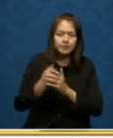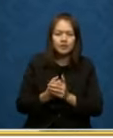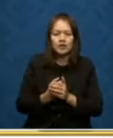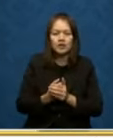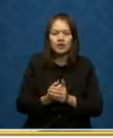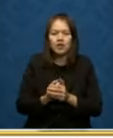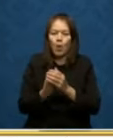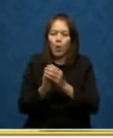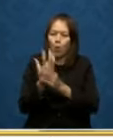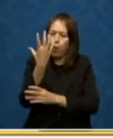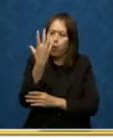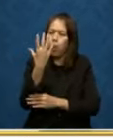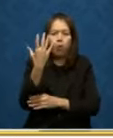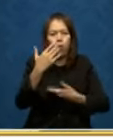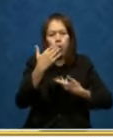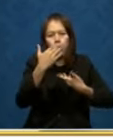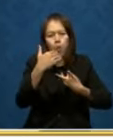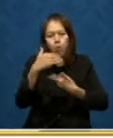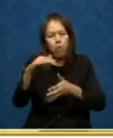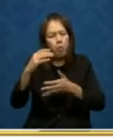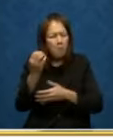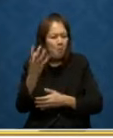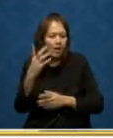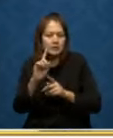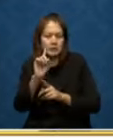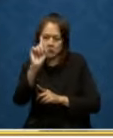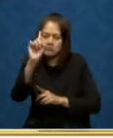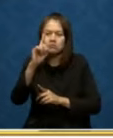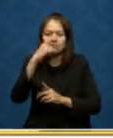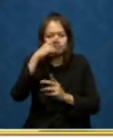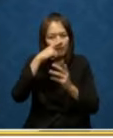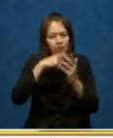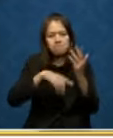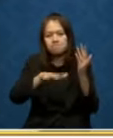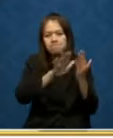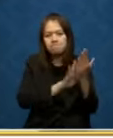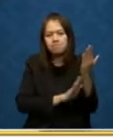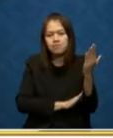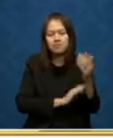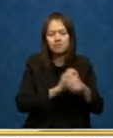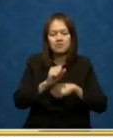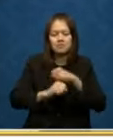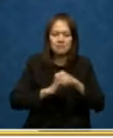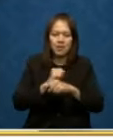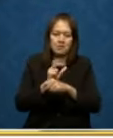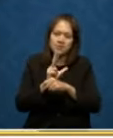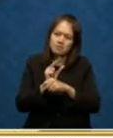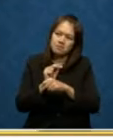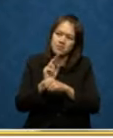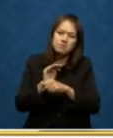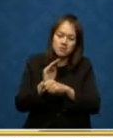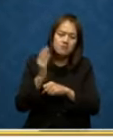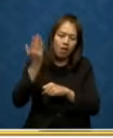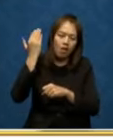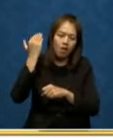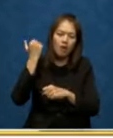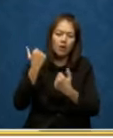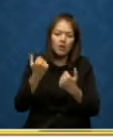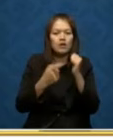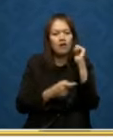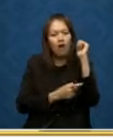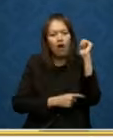สินค้าที่ส่งออกมากเป็นอันดับ 1ของประเทศไทยตั้งแต่สมัยเมื่อ 3-40ปีที่แล้วนะครับแต่วันนี้ยางพาราของ